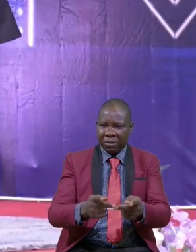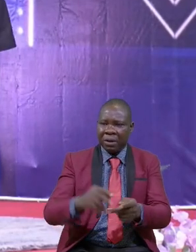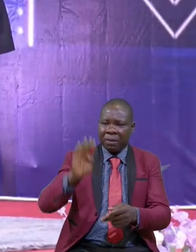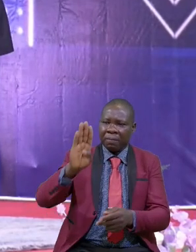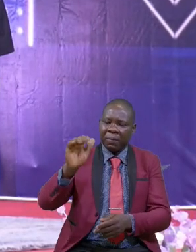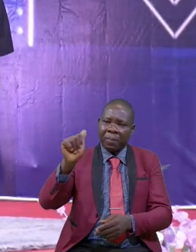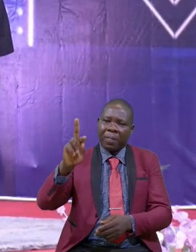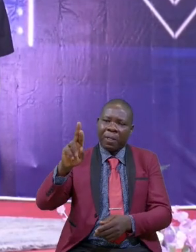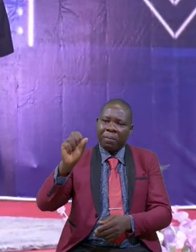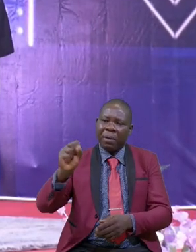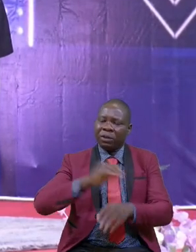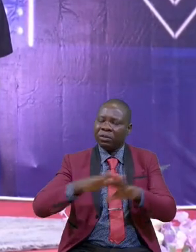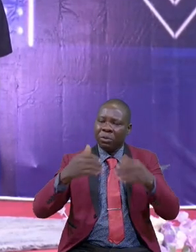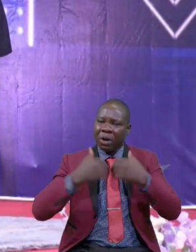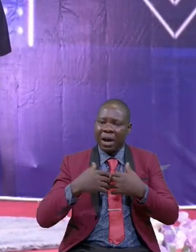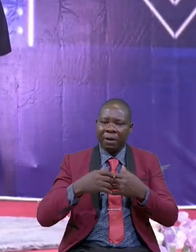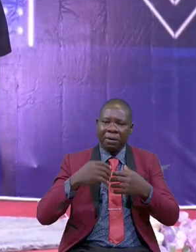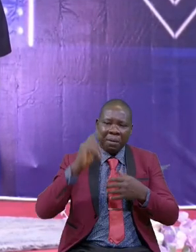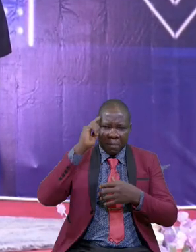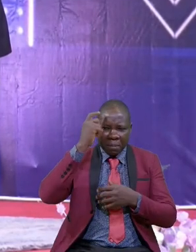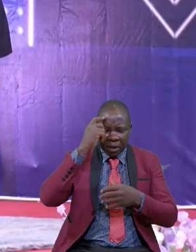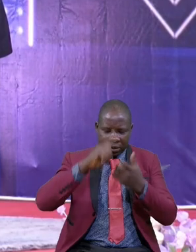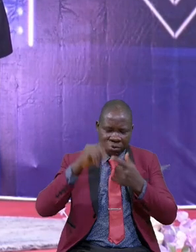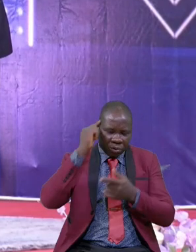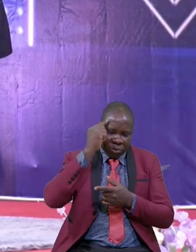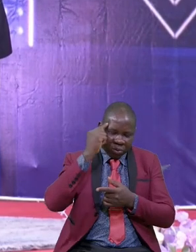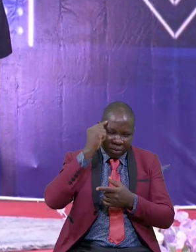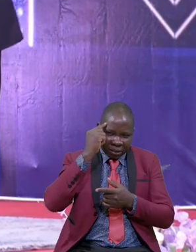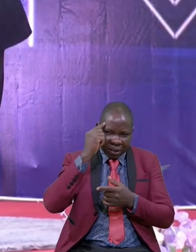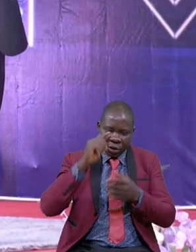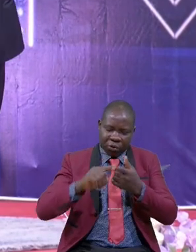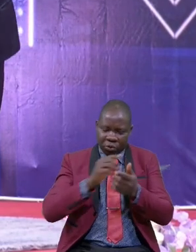de pensée pour réfléchir. Il donne talent,